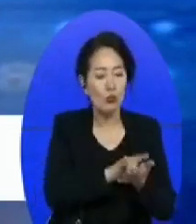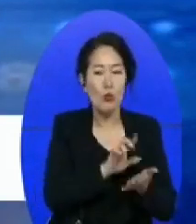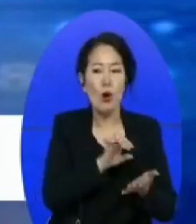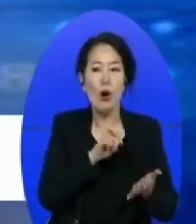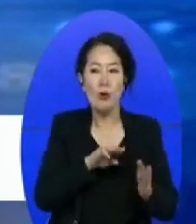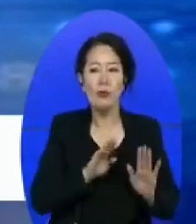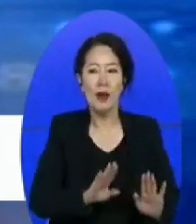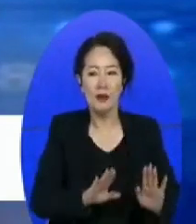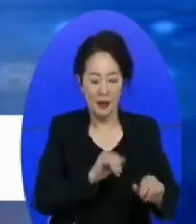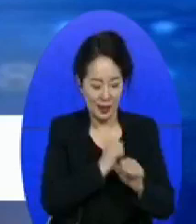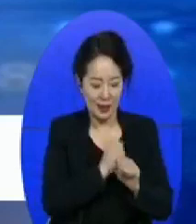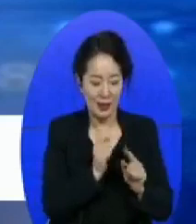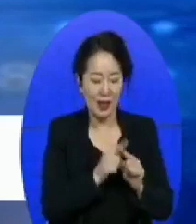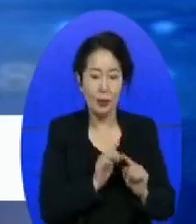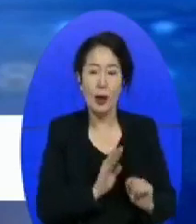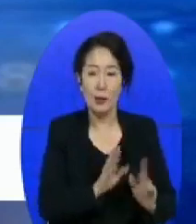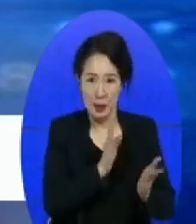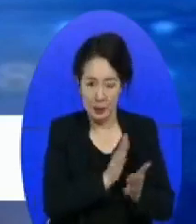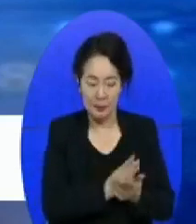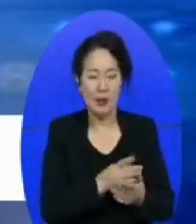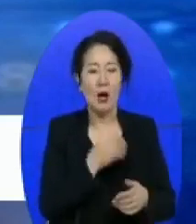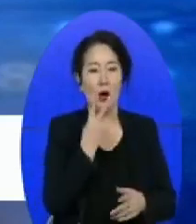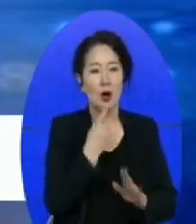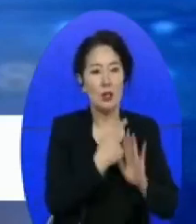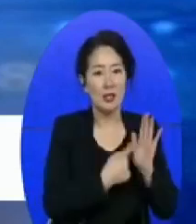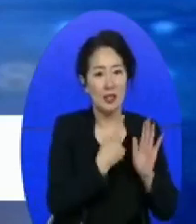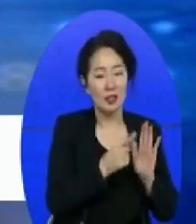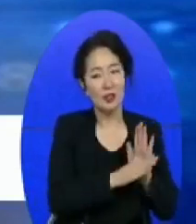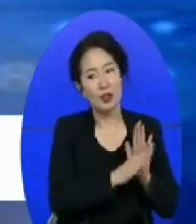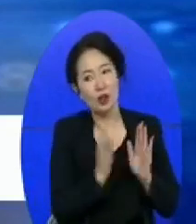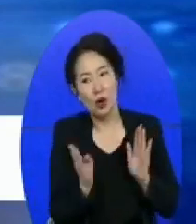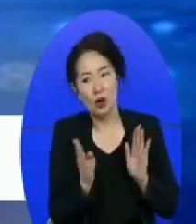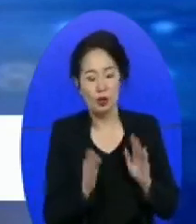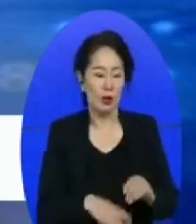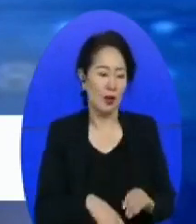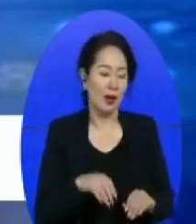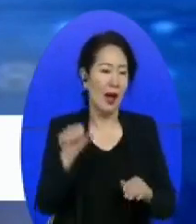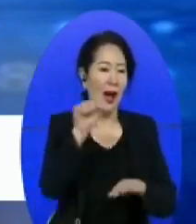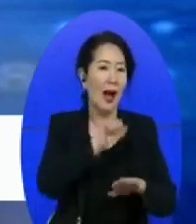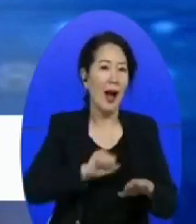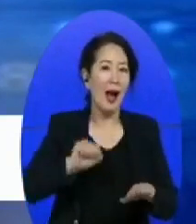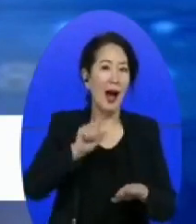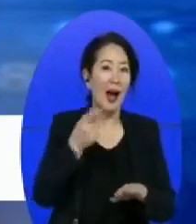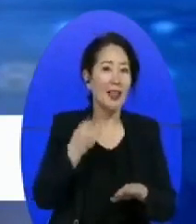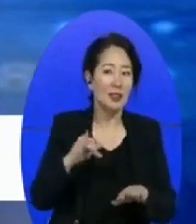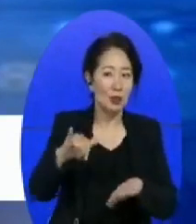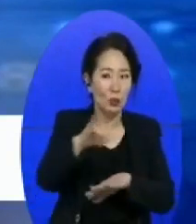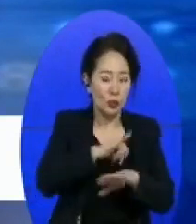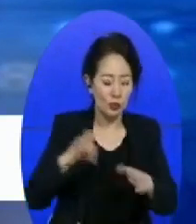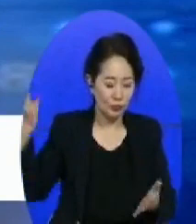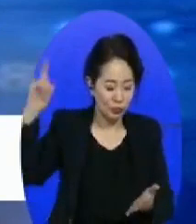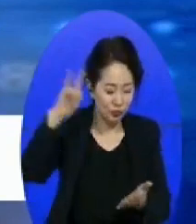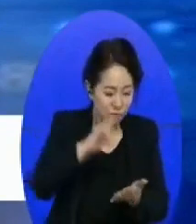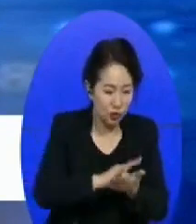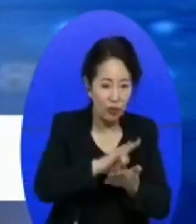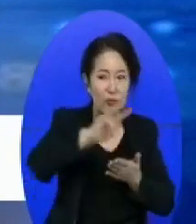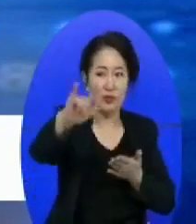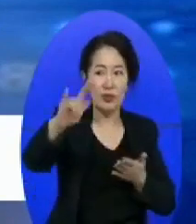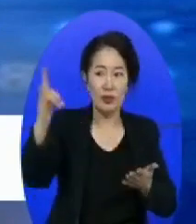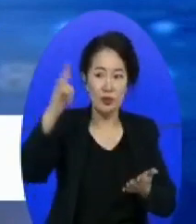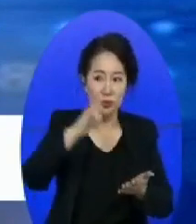бол чангатхан ажиллаж байгаа. За, 2 сарын 1-ээс хойш бол Азийн бүх рейсийн онгоцнуудаас бол